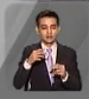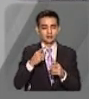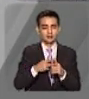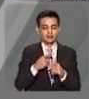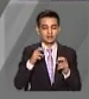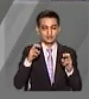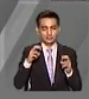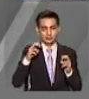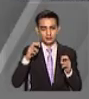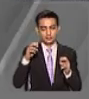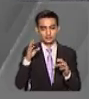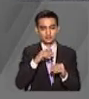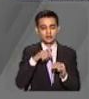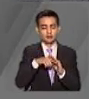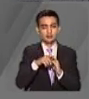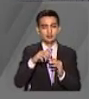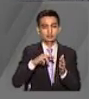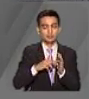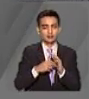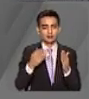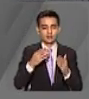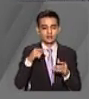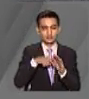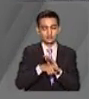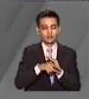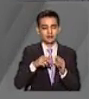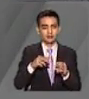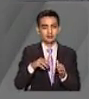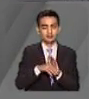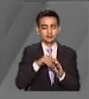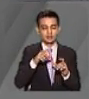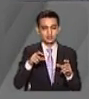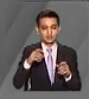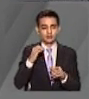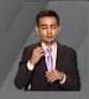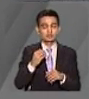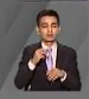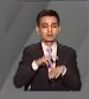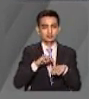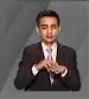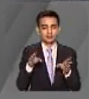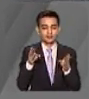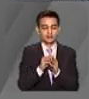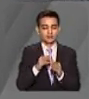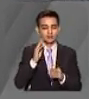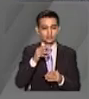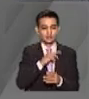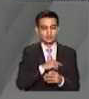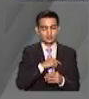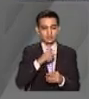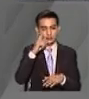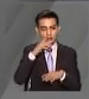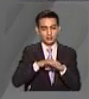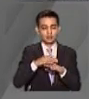того, согласно плану модернизации, территориальные департаменты внутренних дел и местную полицию снова объединили. Но акимы